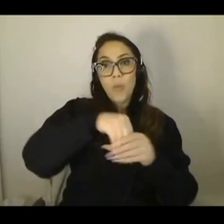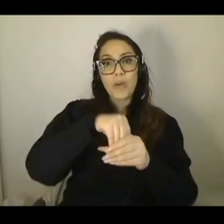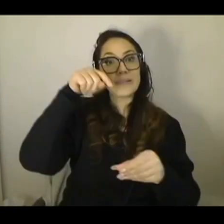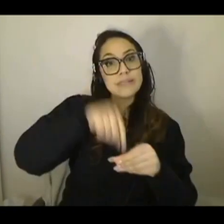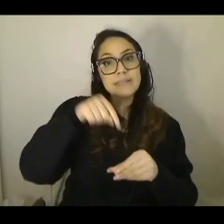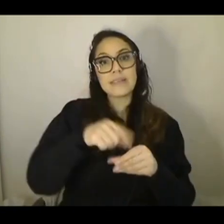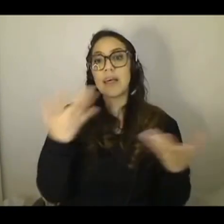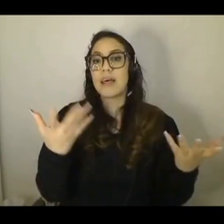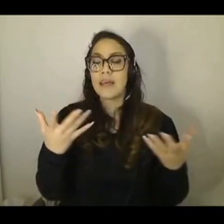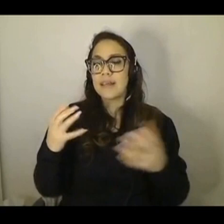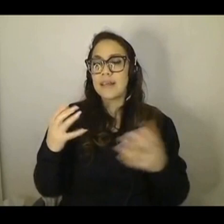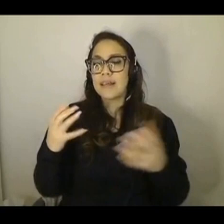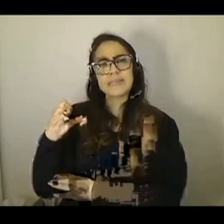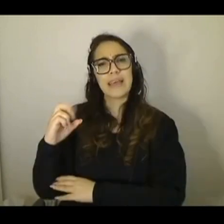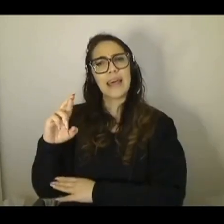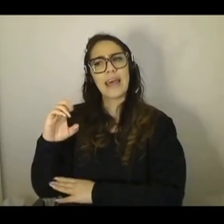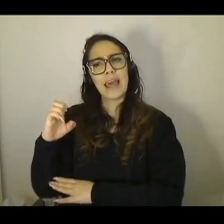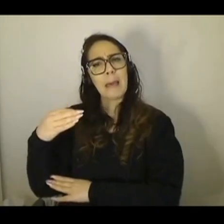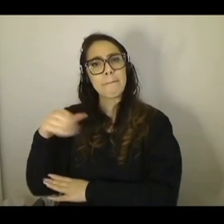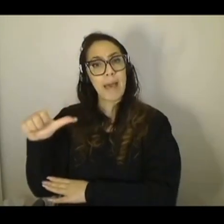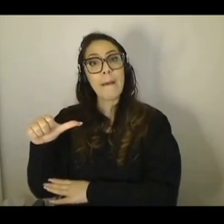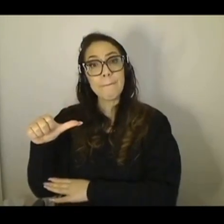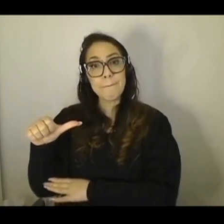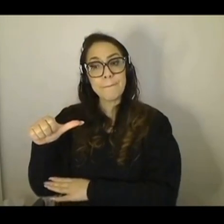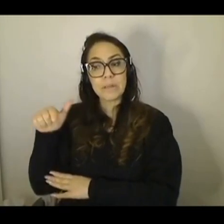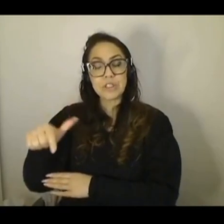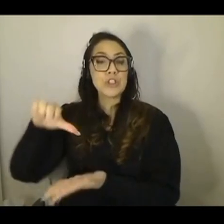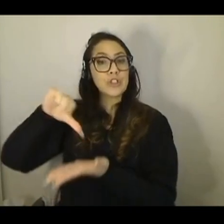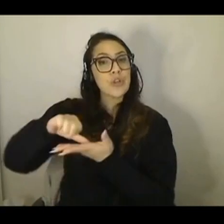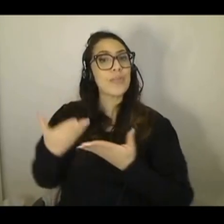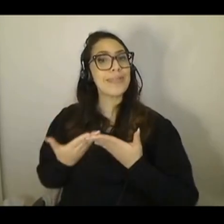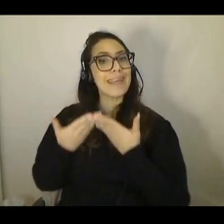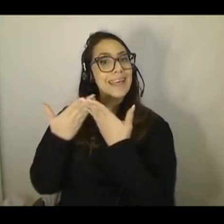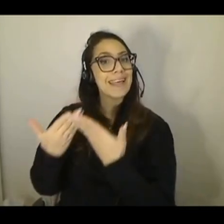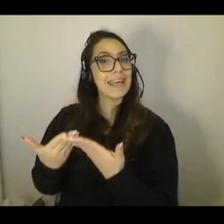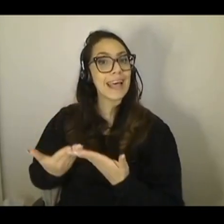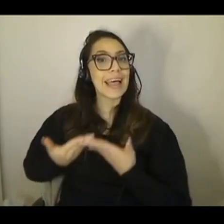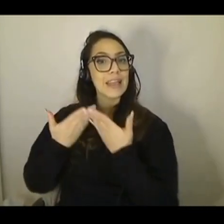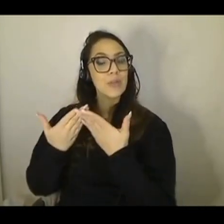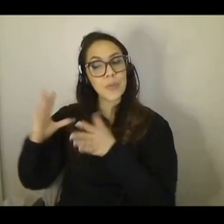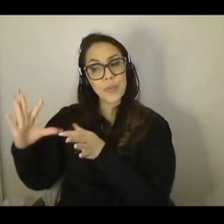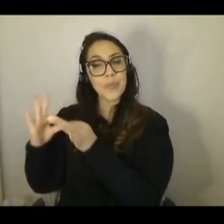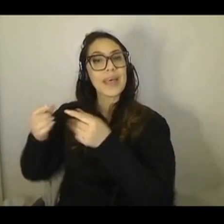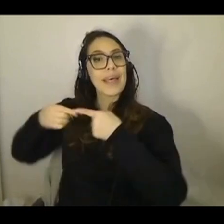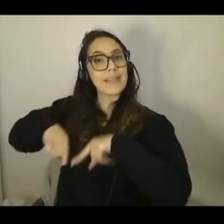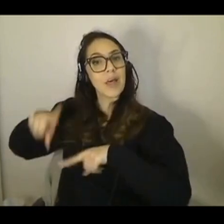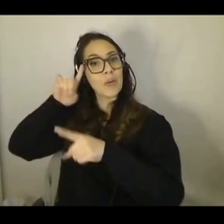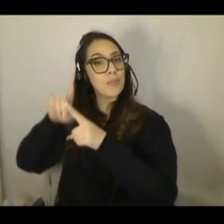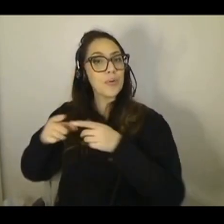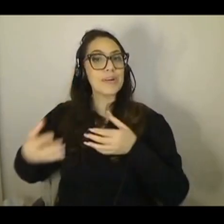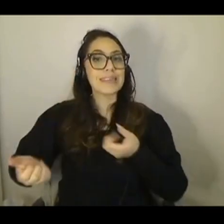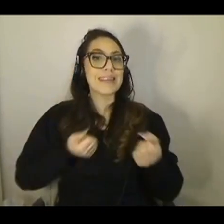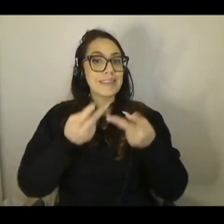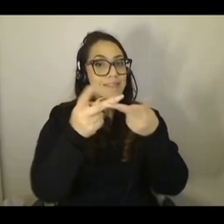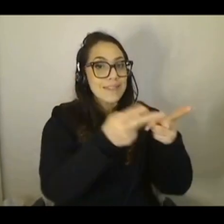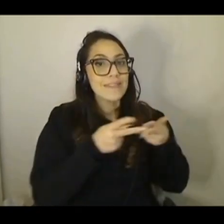le CEREMA, qui est le centre d'études rattaché à l'État au service des collectivités territoriales.